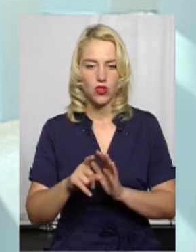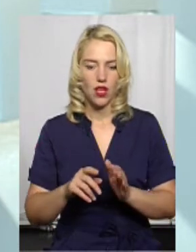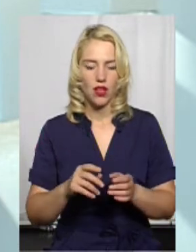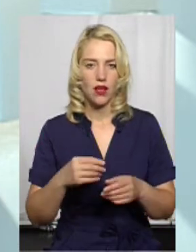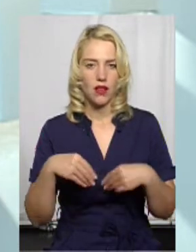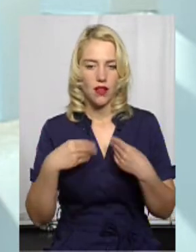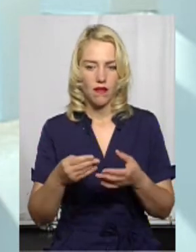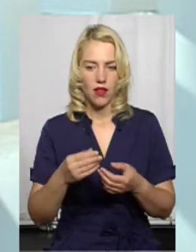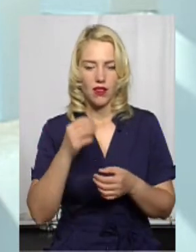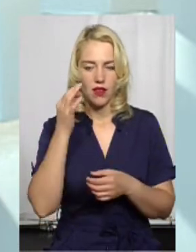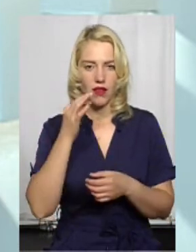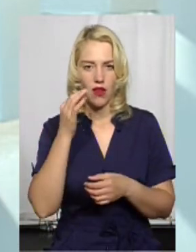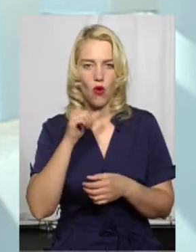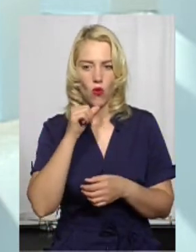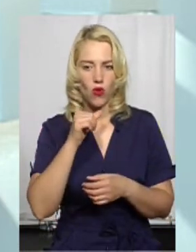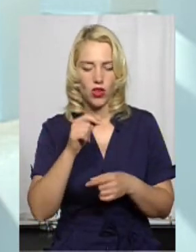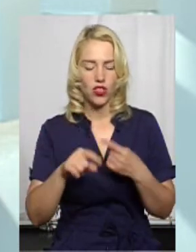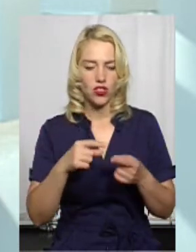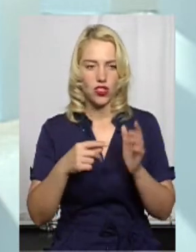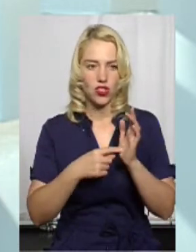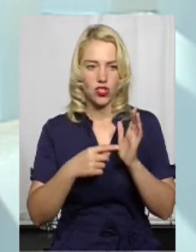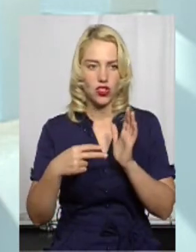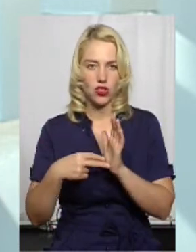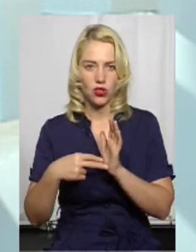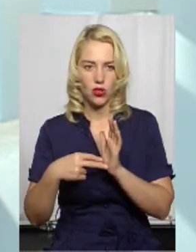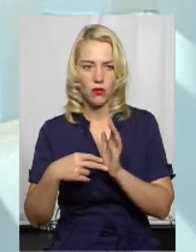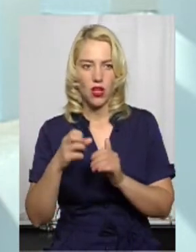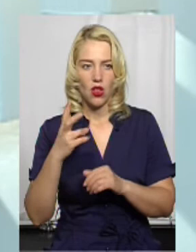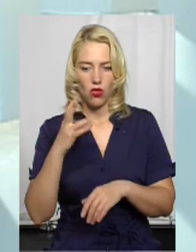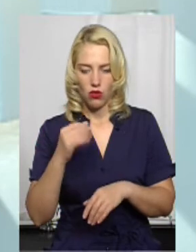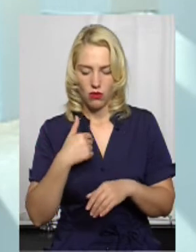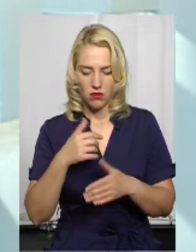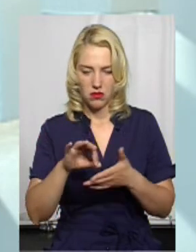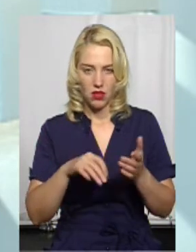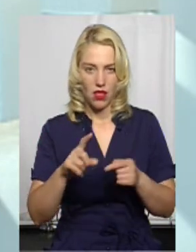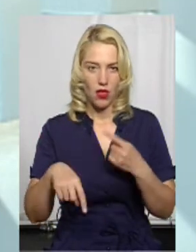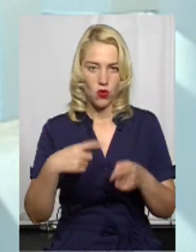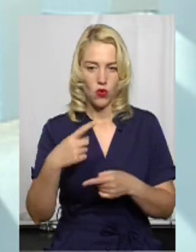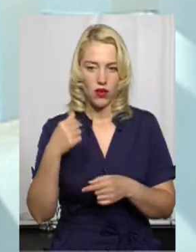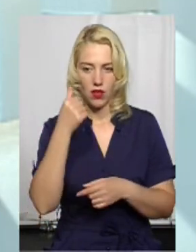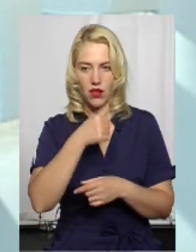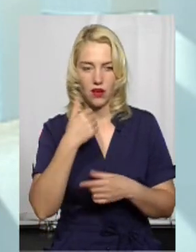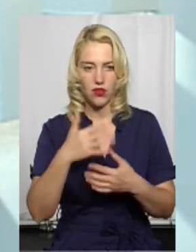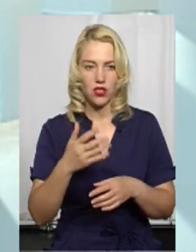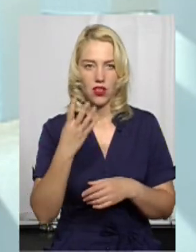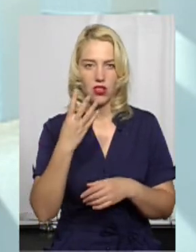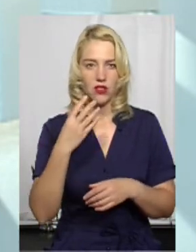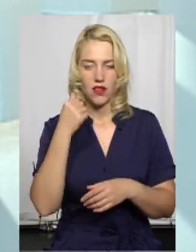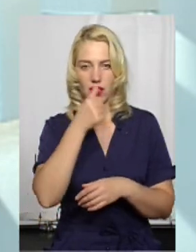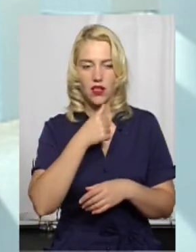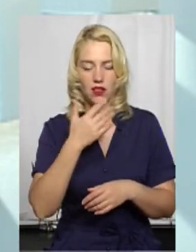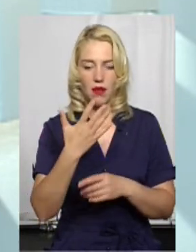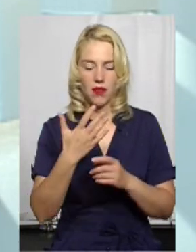6-7 року, але саджанці починають давати перші горіхи буквально після посадки на другий рік. На четвертий вже маю зібрати там